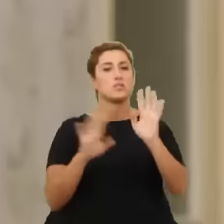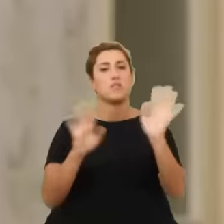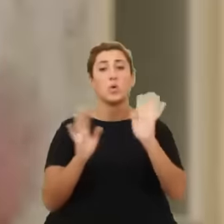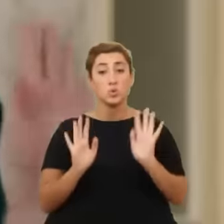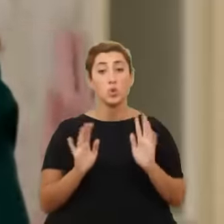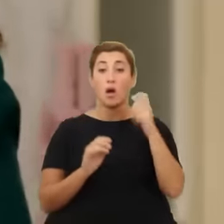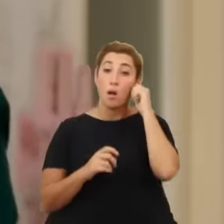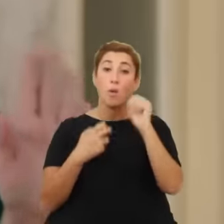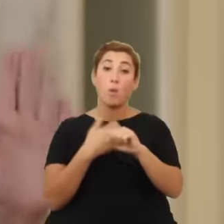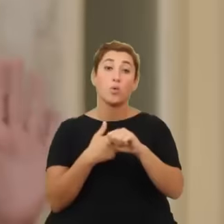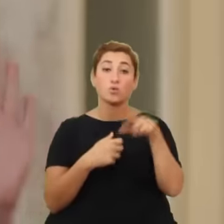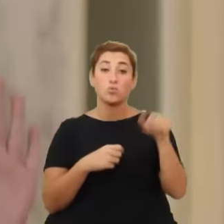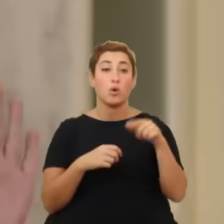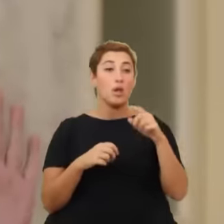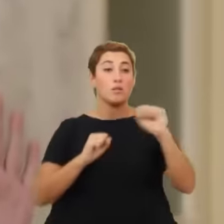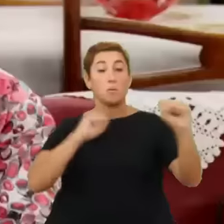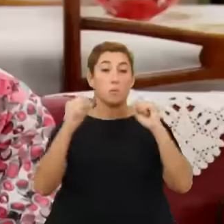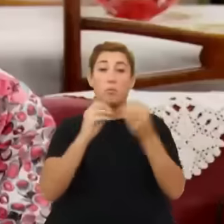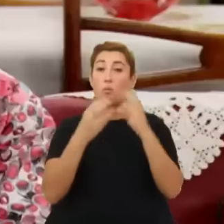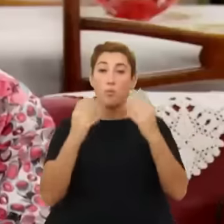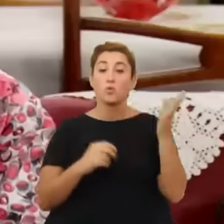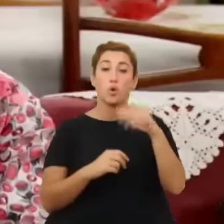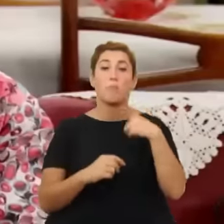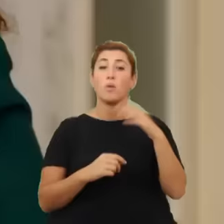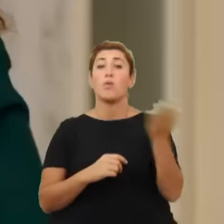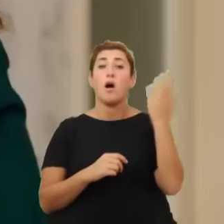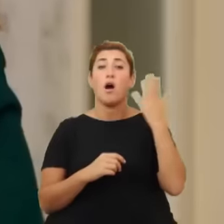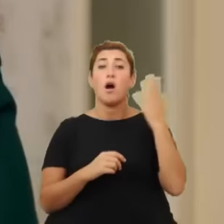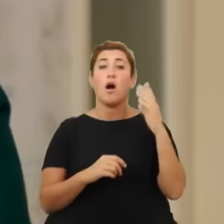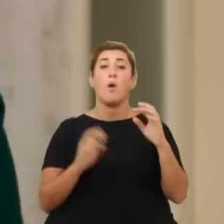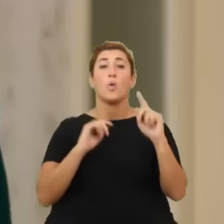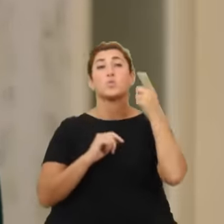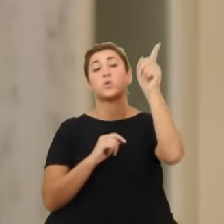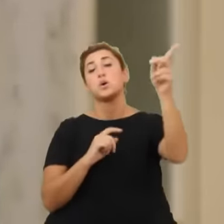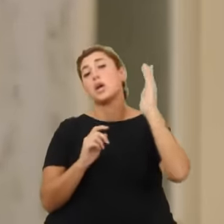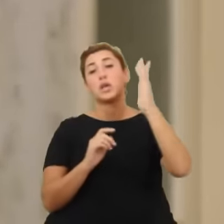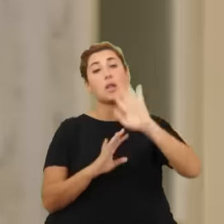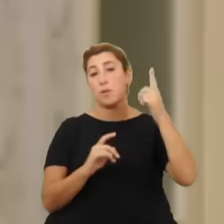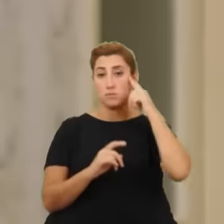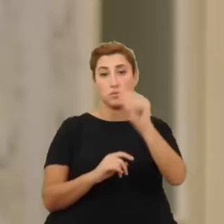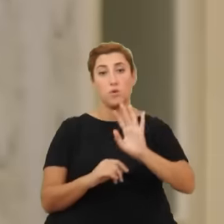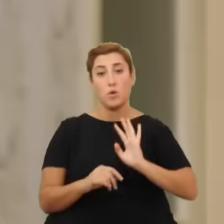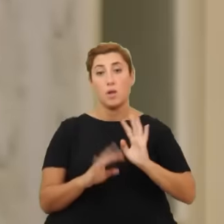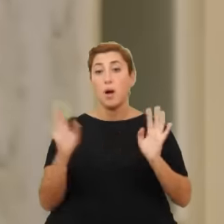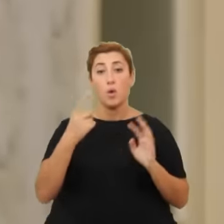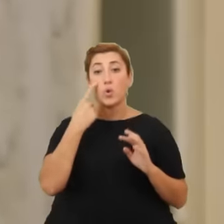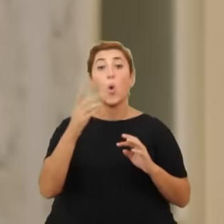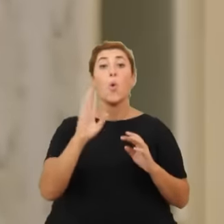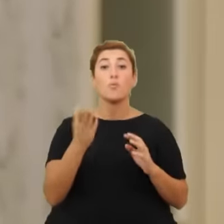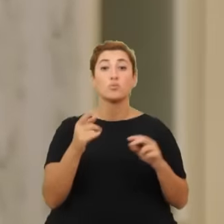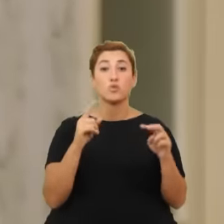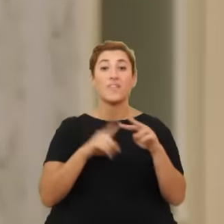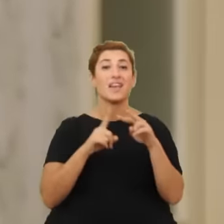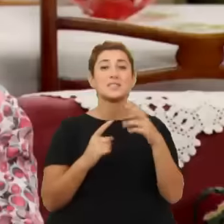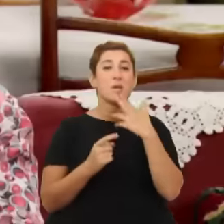yani. Çünkü Allah muhafaza böyle ihtilal çıkar. Sonra ben öyle ta zincir bozanlara falan gidemem yani, söyleyeyim ben sana. Ha, görmüyor musun